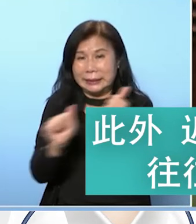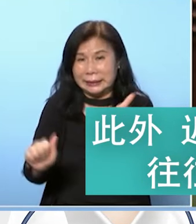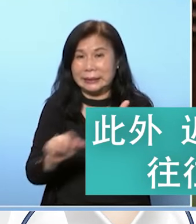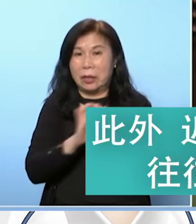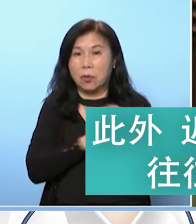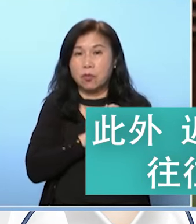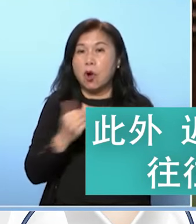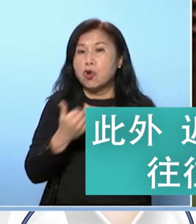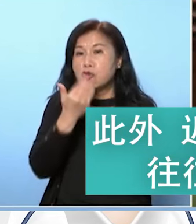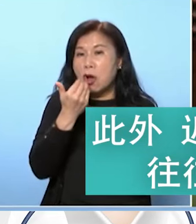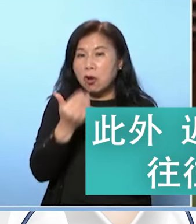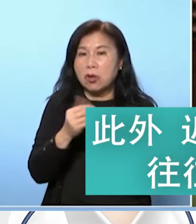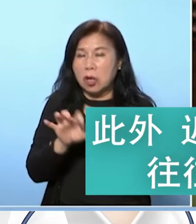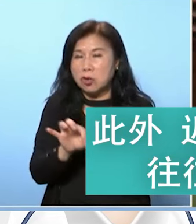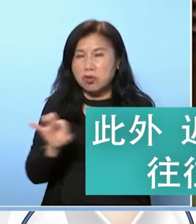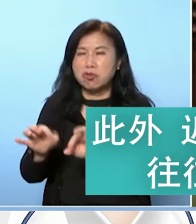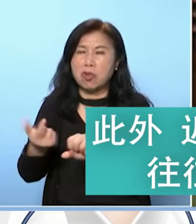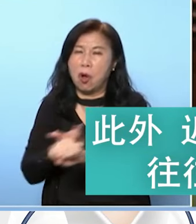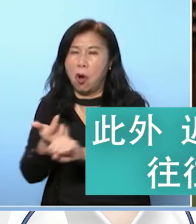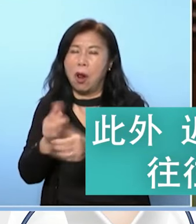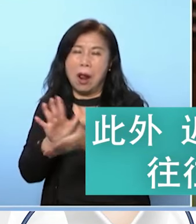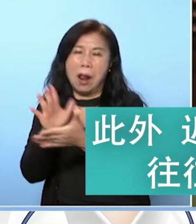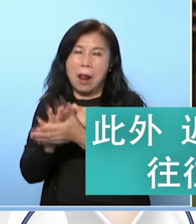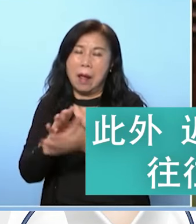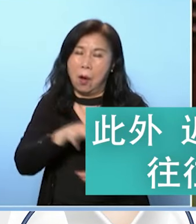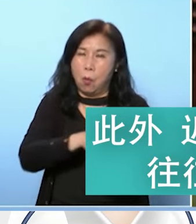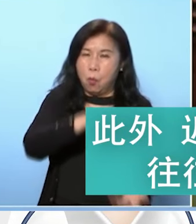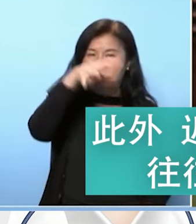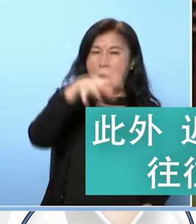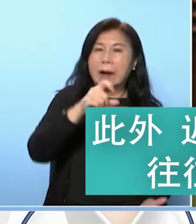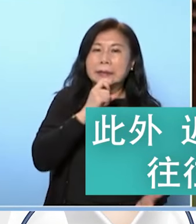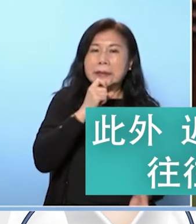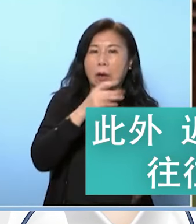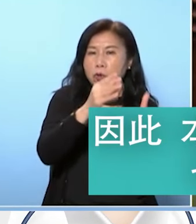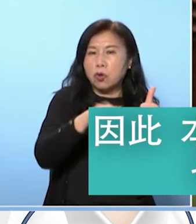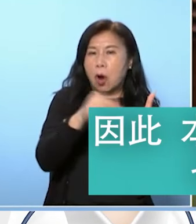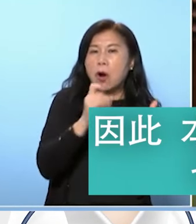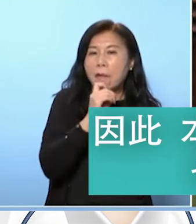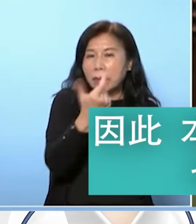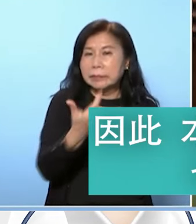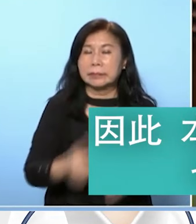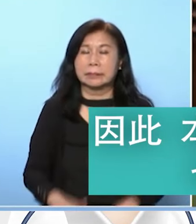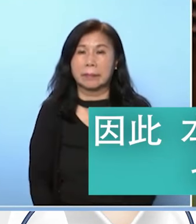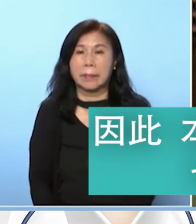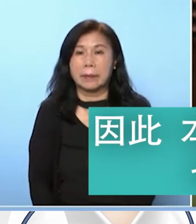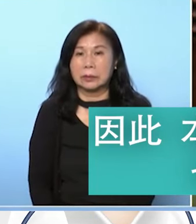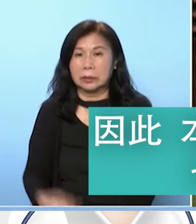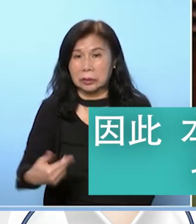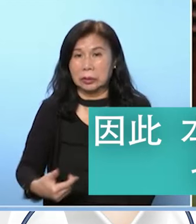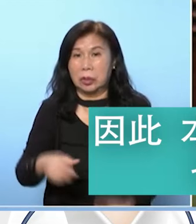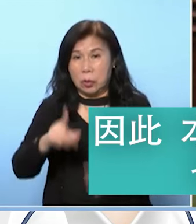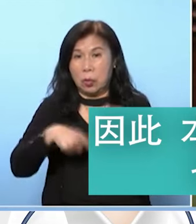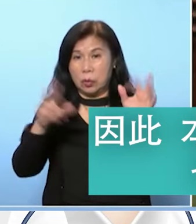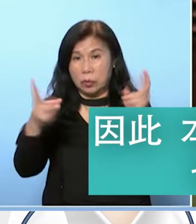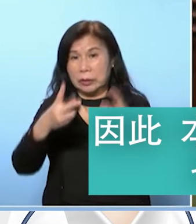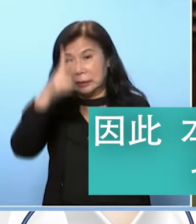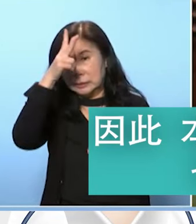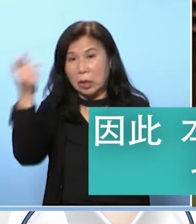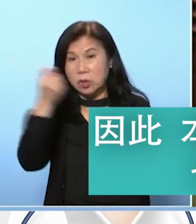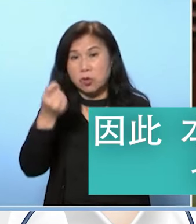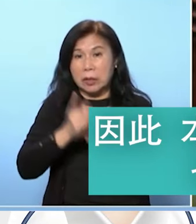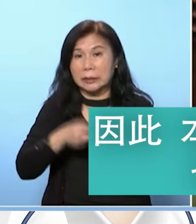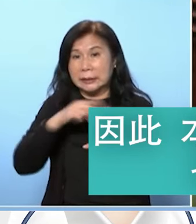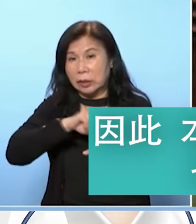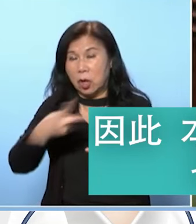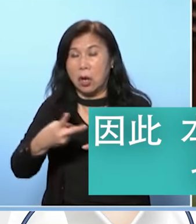訴往往需時過長，積壓了不少的個案。因此，本議案促請政府盡快改革